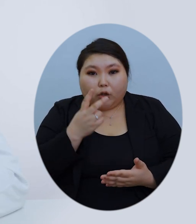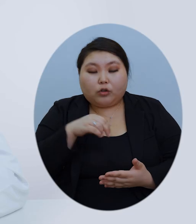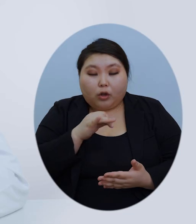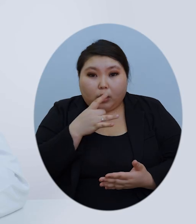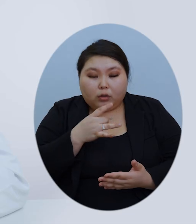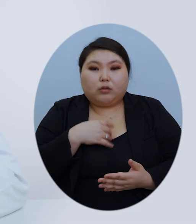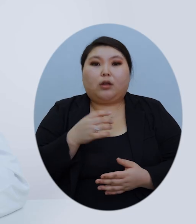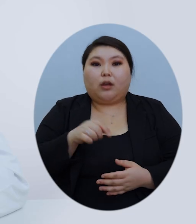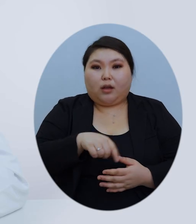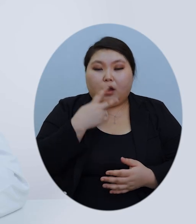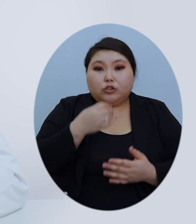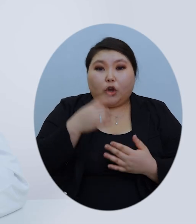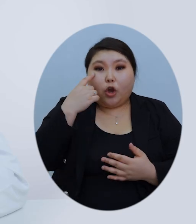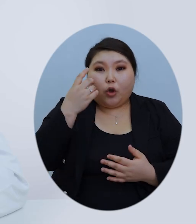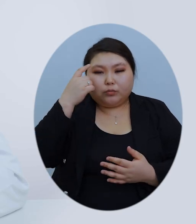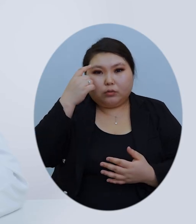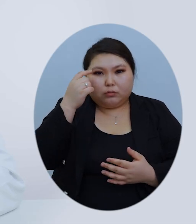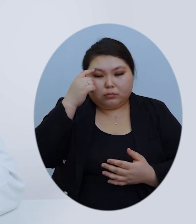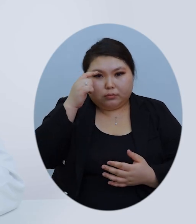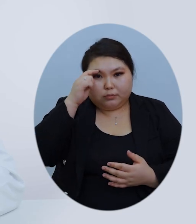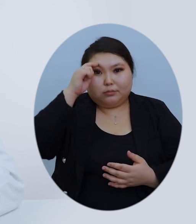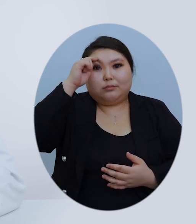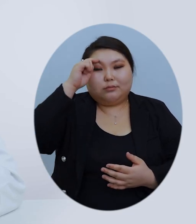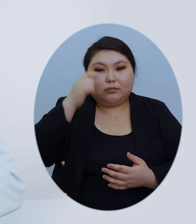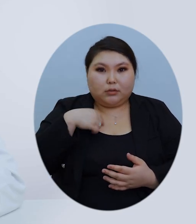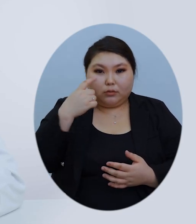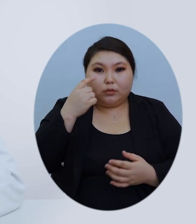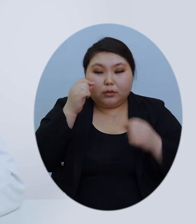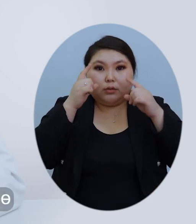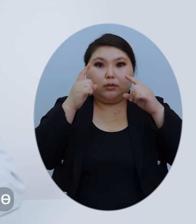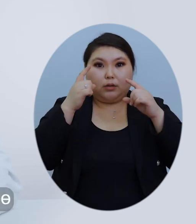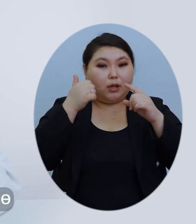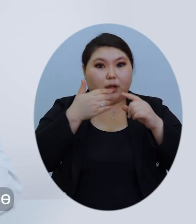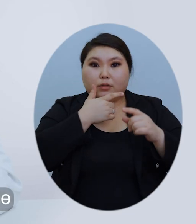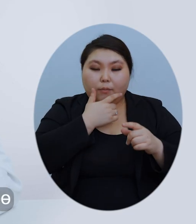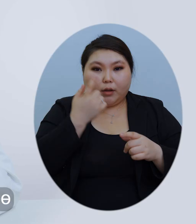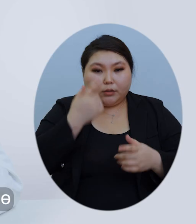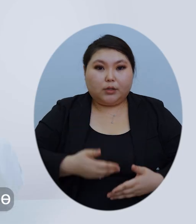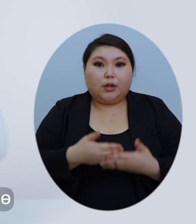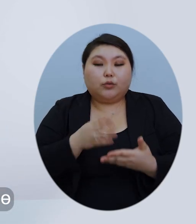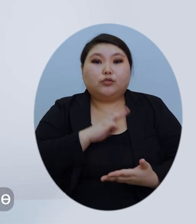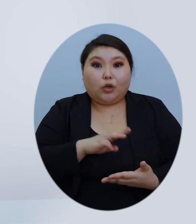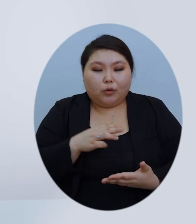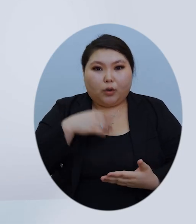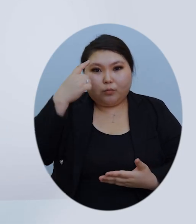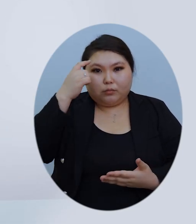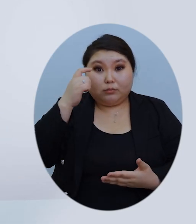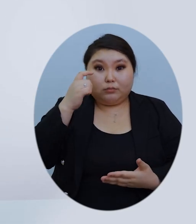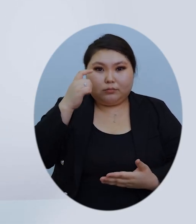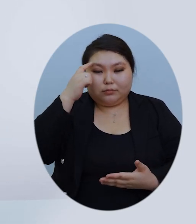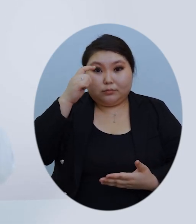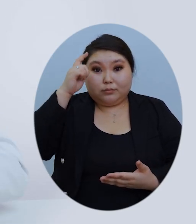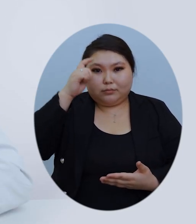илэрдэг. Нэгдүгээрт нь хөмсгөө өргөж хардаг. Нүдээ нээх үе завх бүрэн нээгдэхгүй байгаа учраас түүнд дэмжлэг үзүүлэхийн тулд хөмсгөө дээш нь